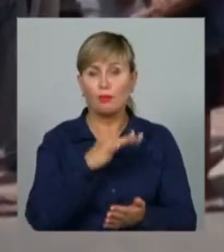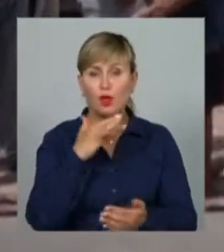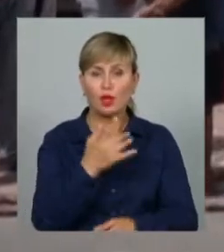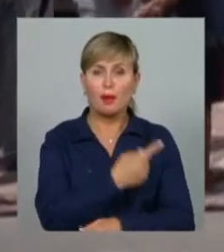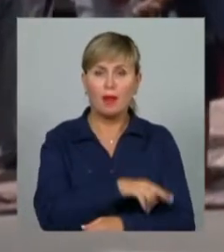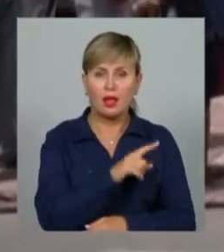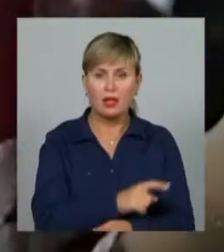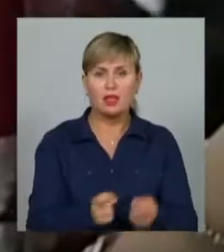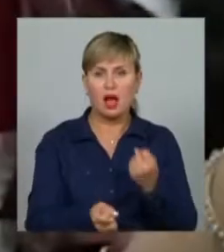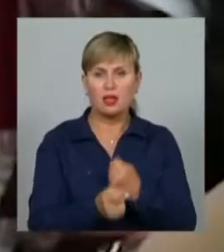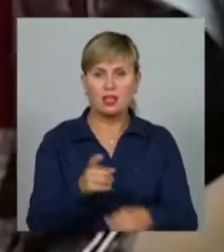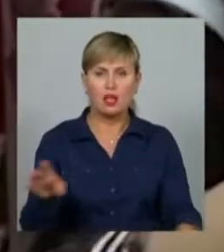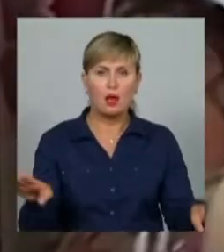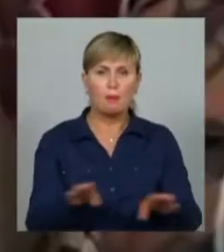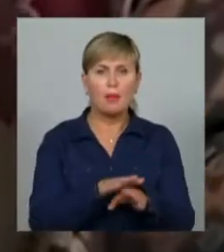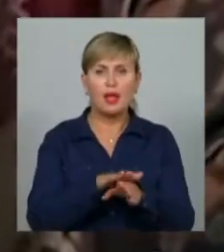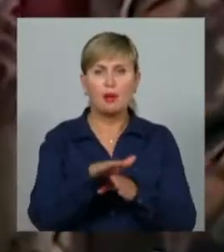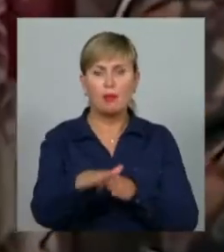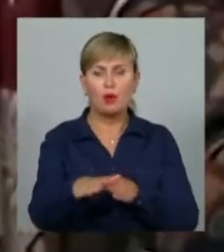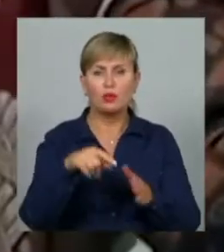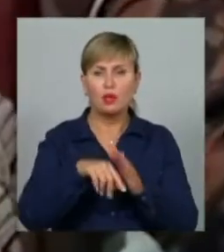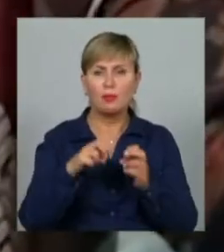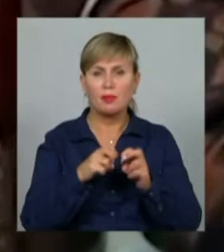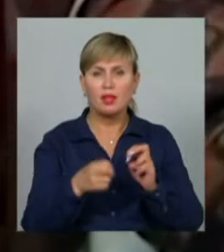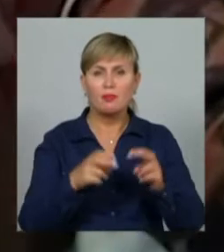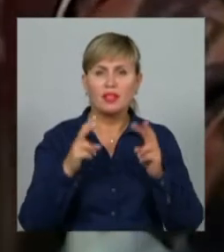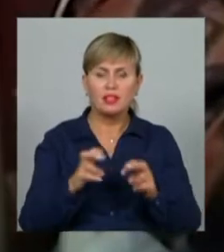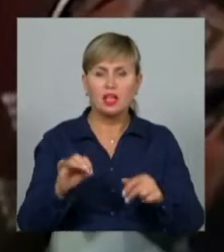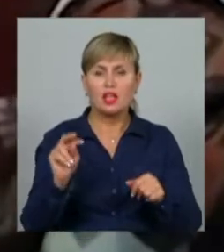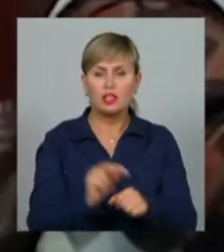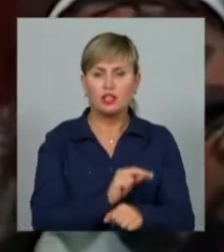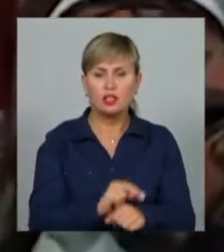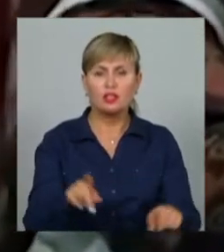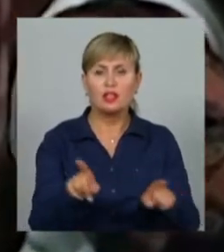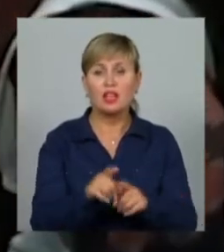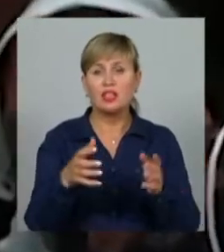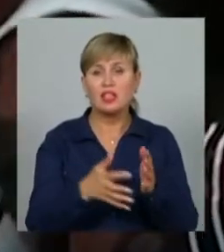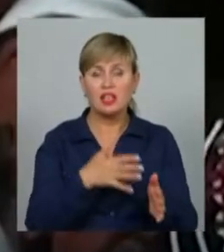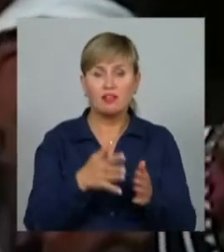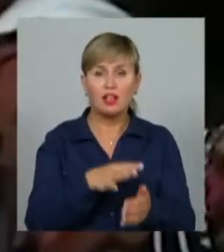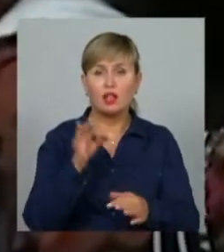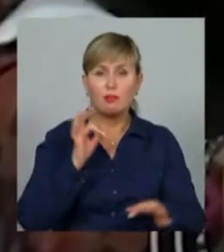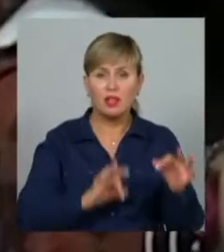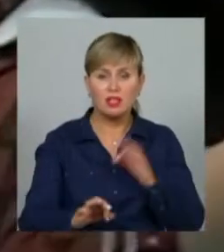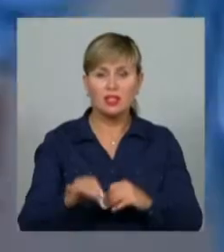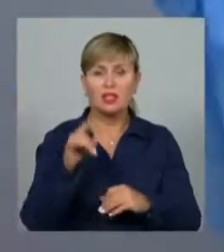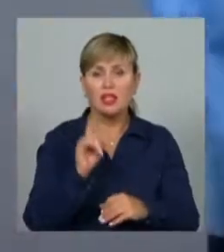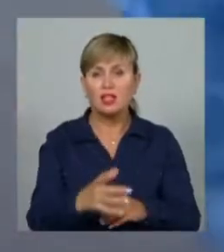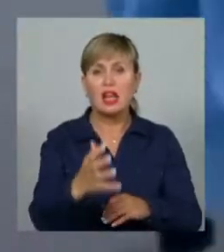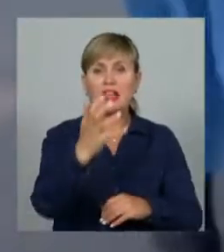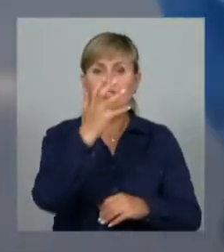больницы оказались переполнены. Проблемы с тестированием, диагностикой и лечением, а также нехватка коек, медикаментов и даже